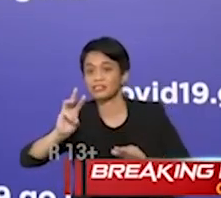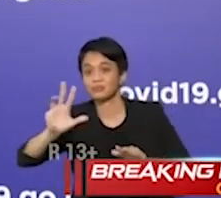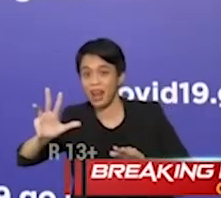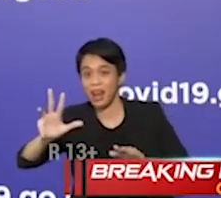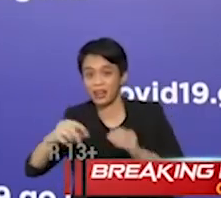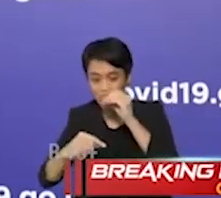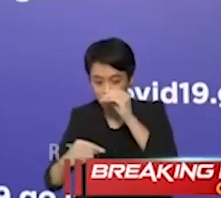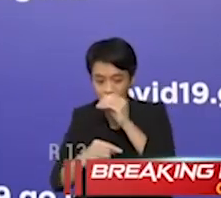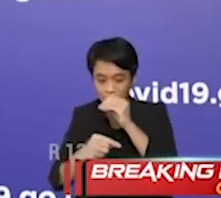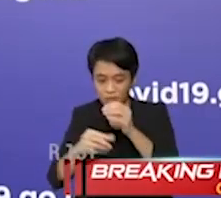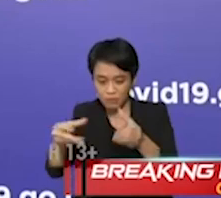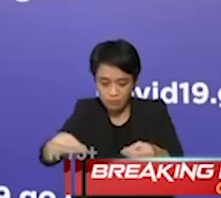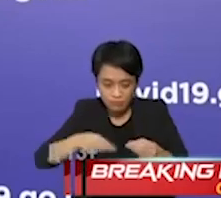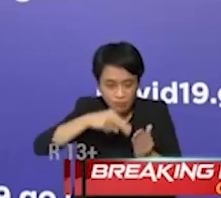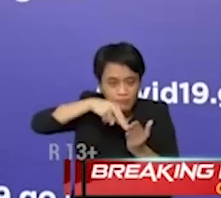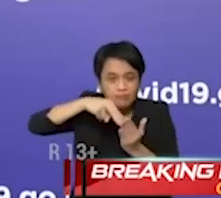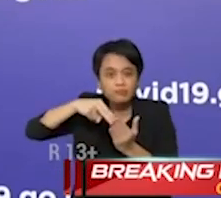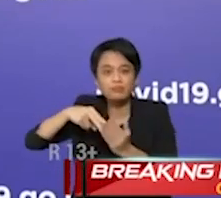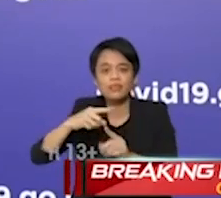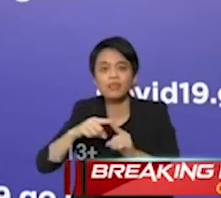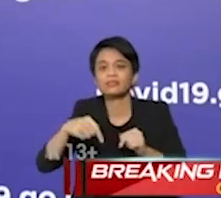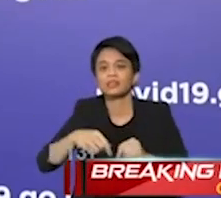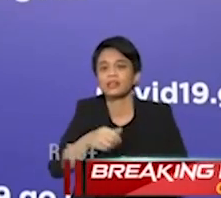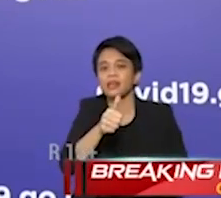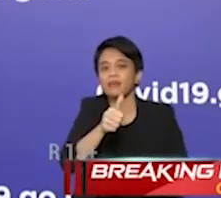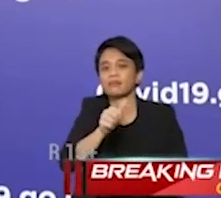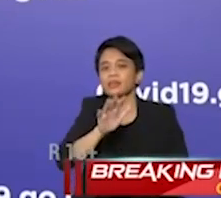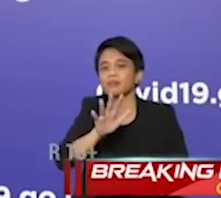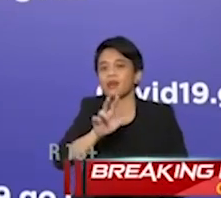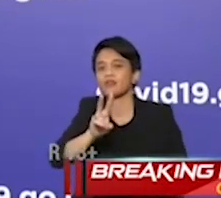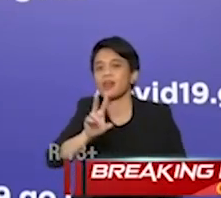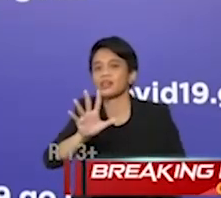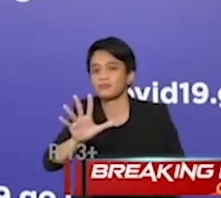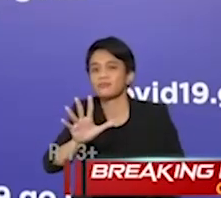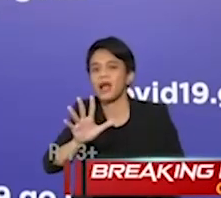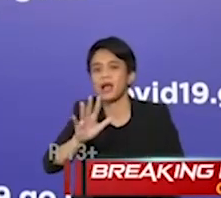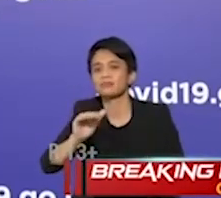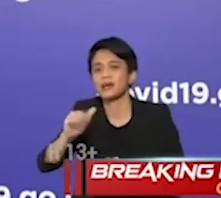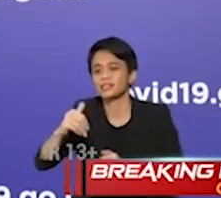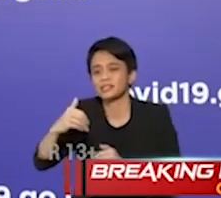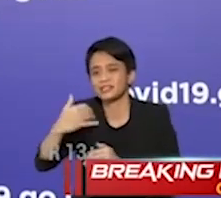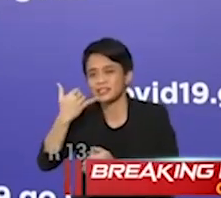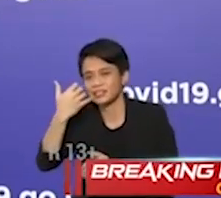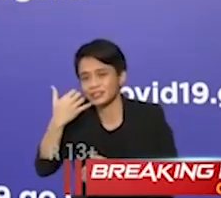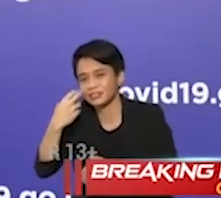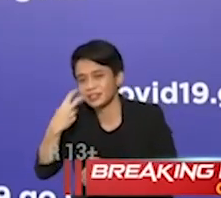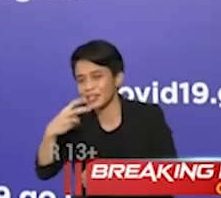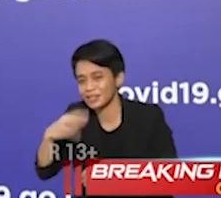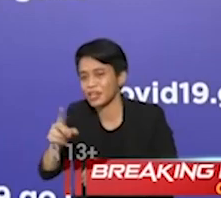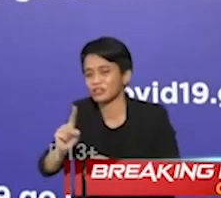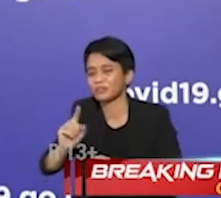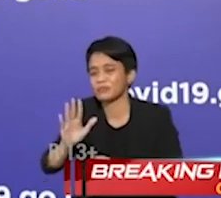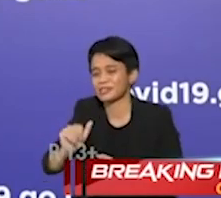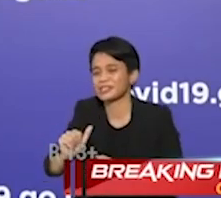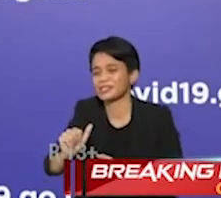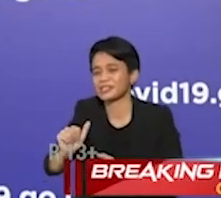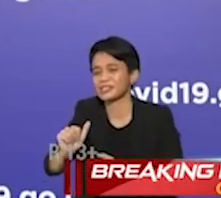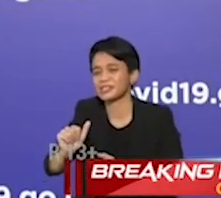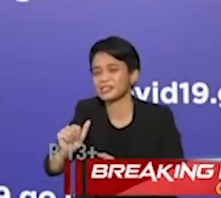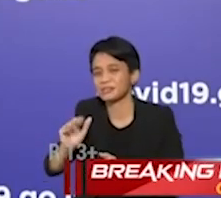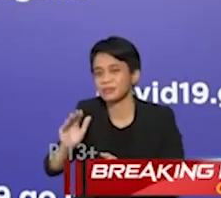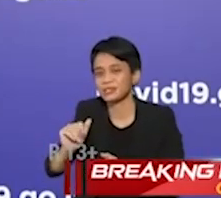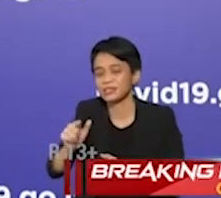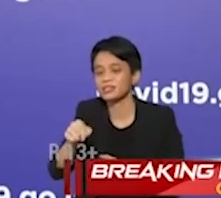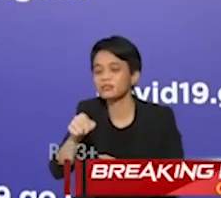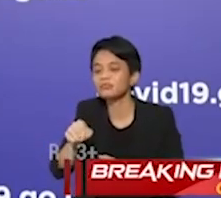namun masih ada 6525 yang sekarang sedang kita verifikasi Hai dengan